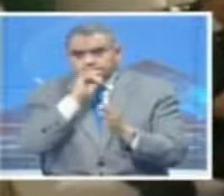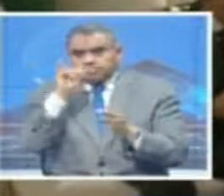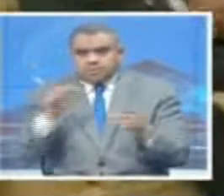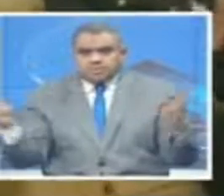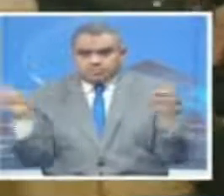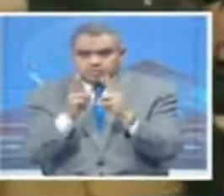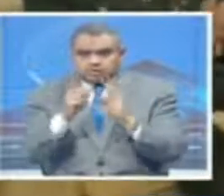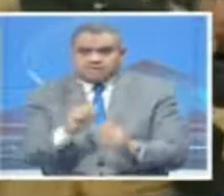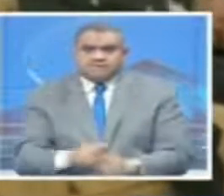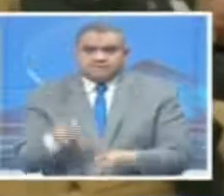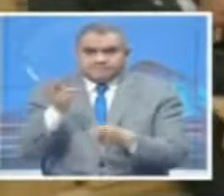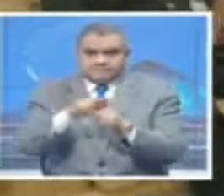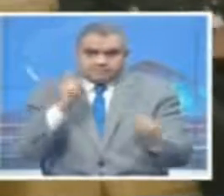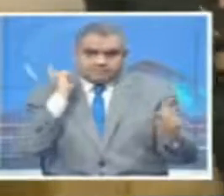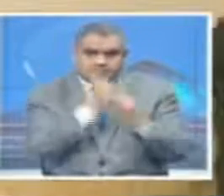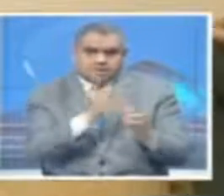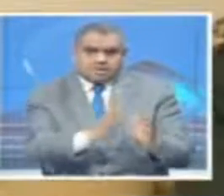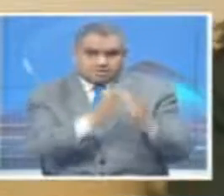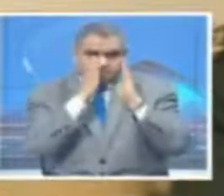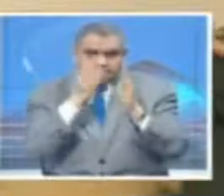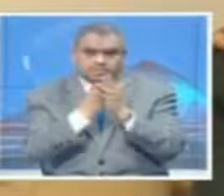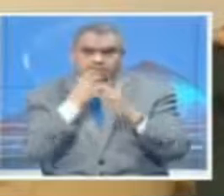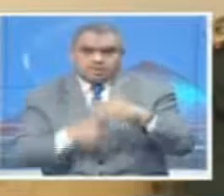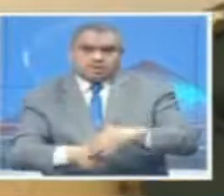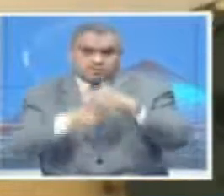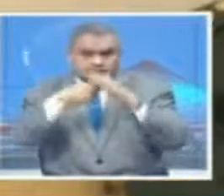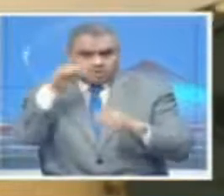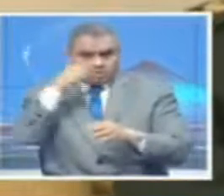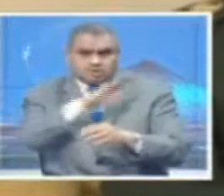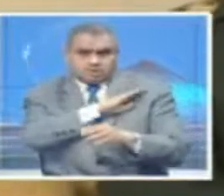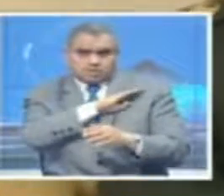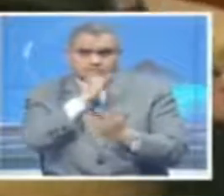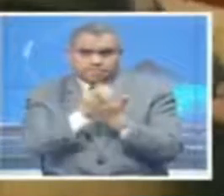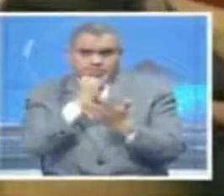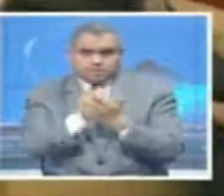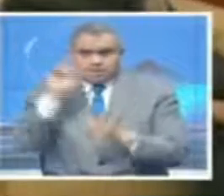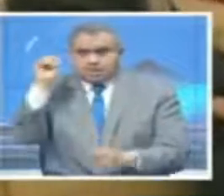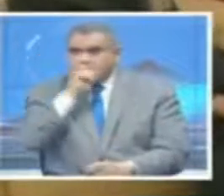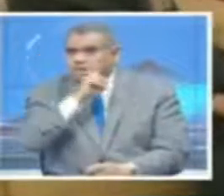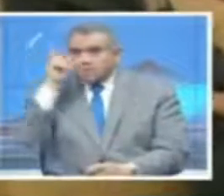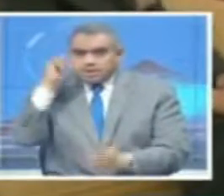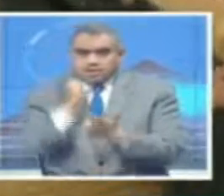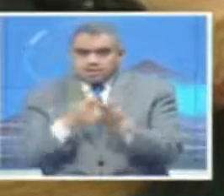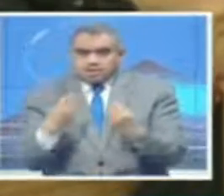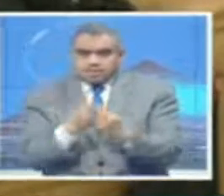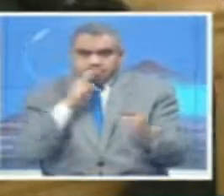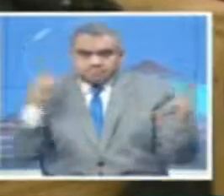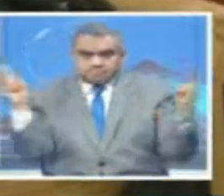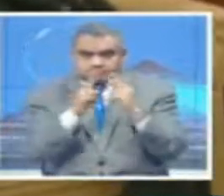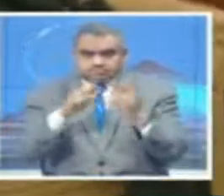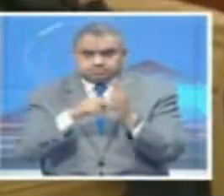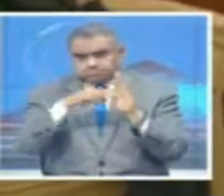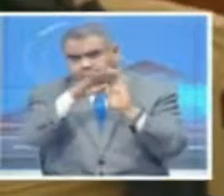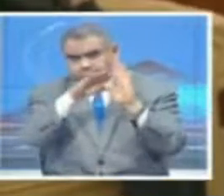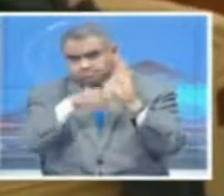المشترك. كما التقى بالفريق ركن حمد الرميثي رئيس أركان القوات المسلحة الإماراتية، حيث أكد على أن تنظيم